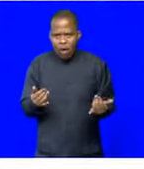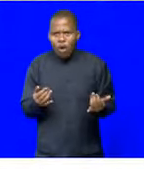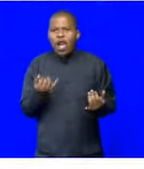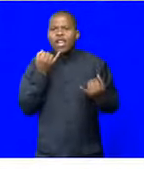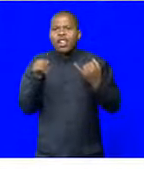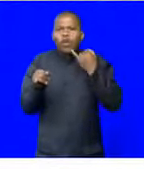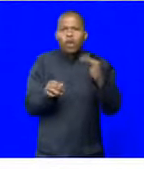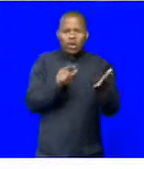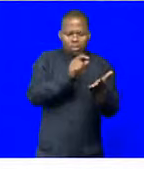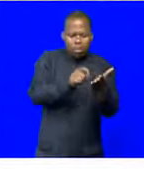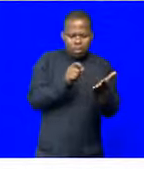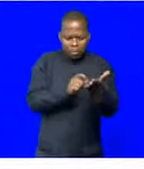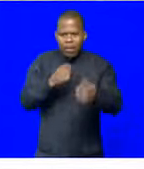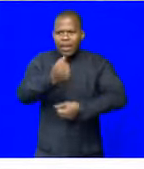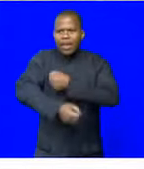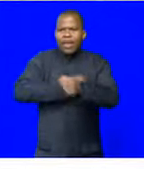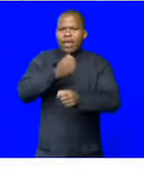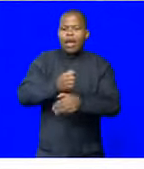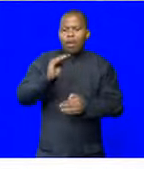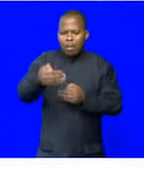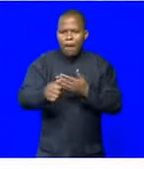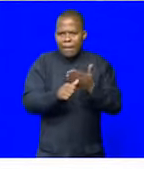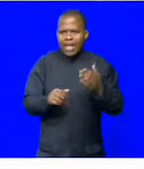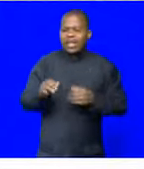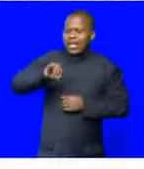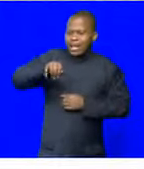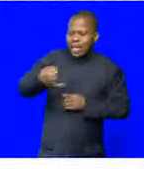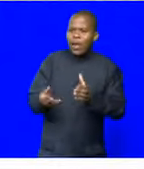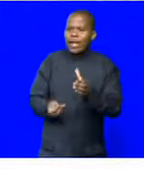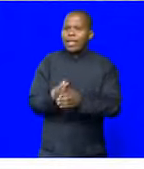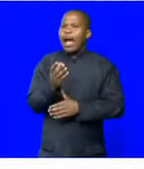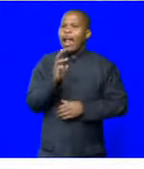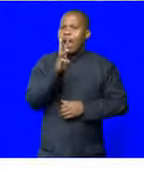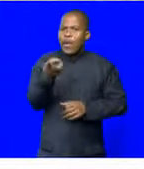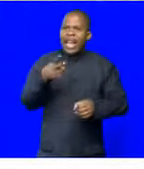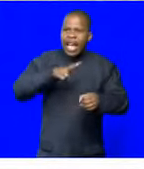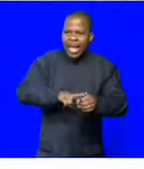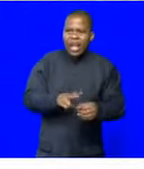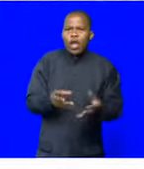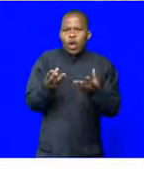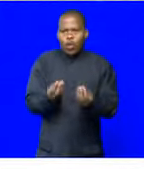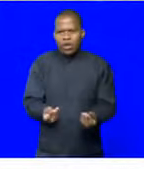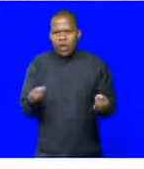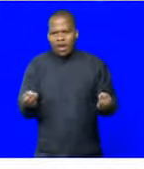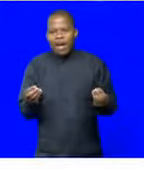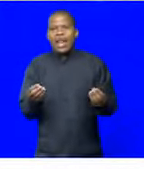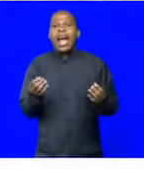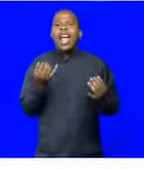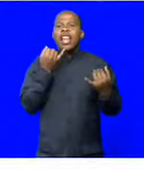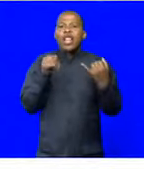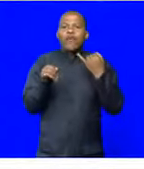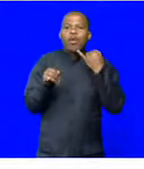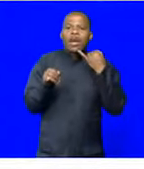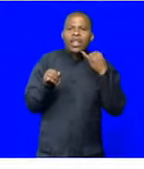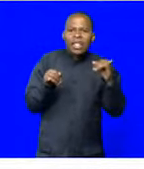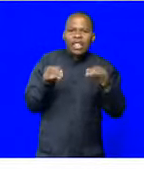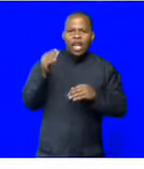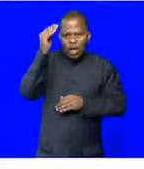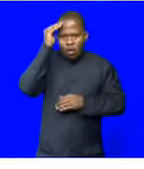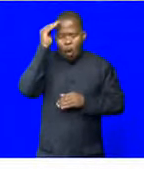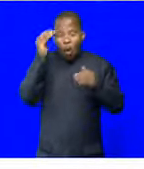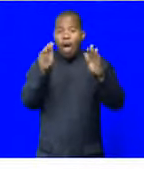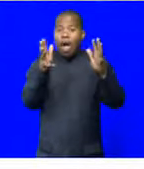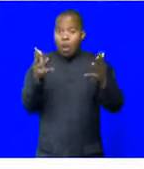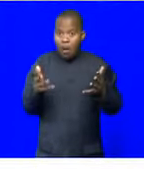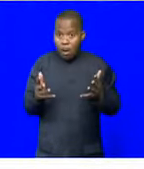ukuthi nasicala next year January kahle kahle sicala kuphi labantu bana bathi kangakanani when it comes to sexual violence. So right now besisa